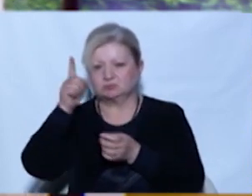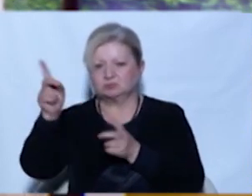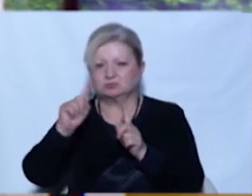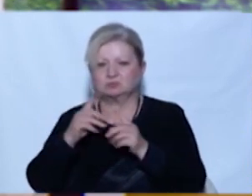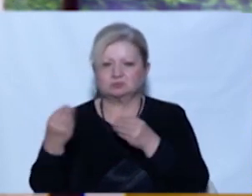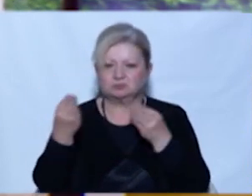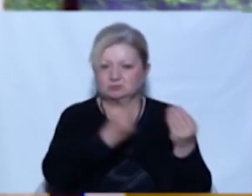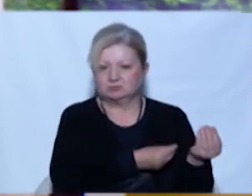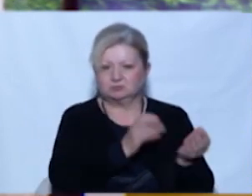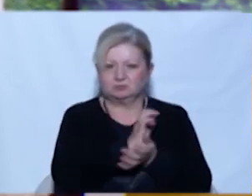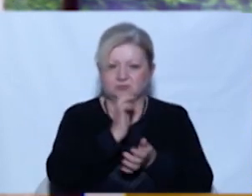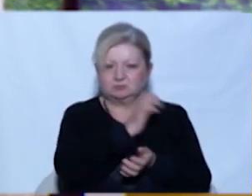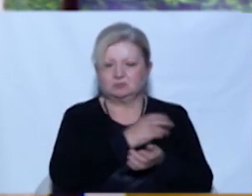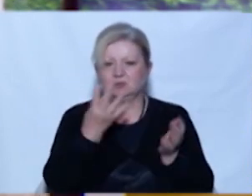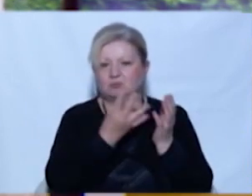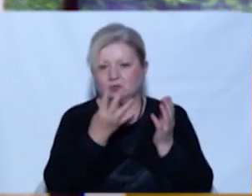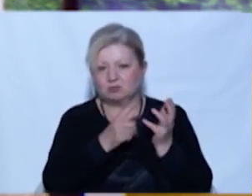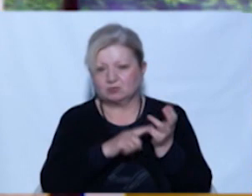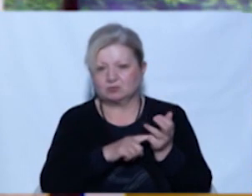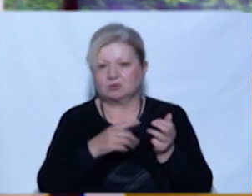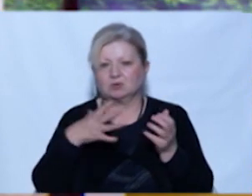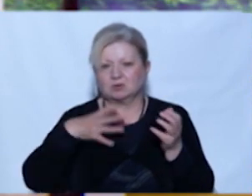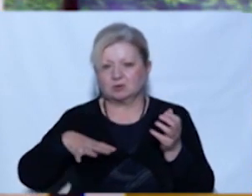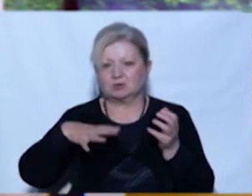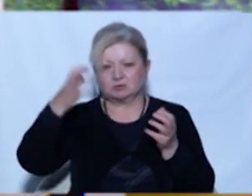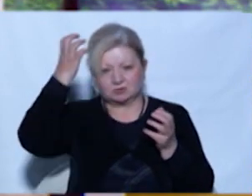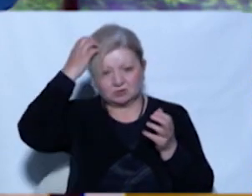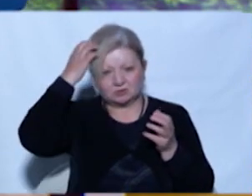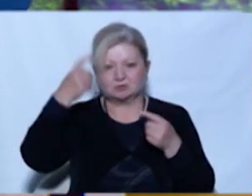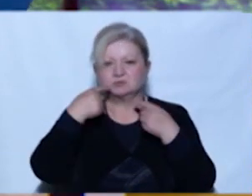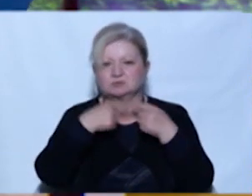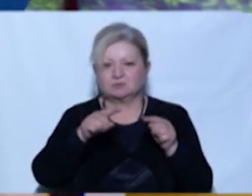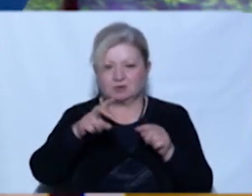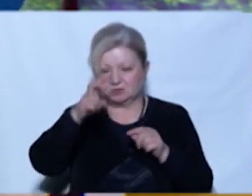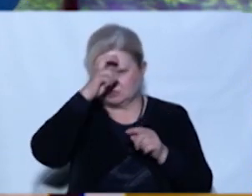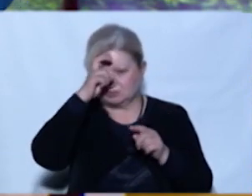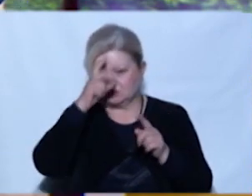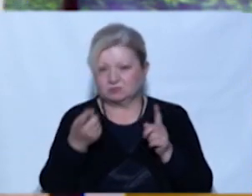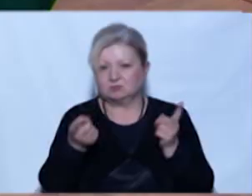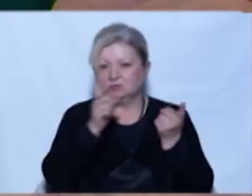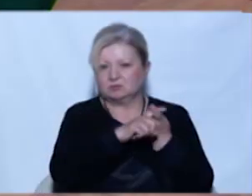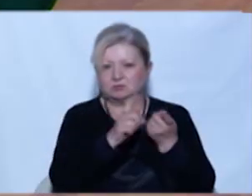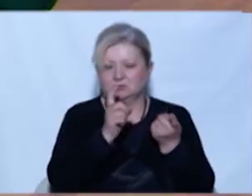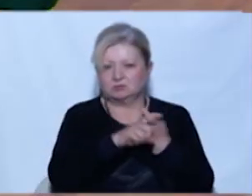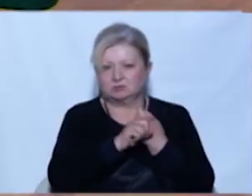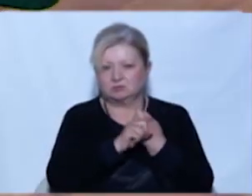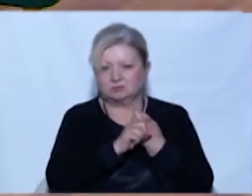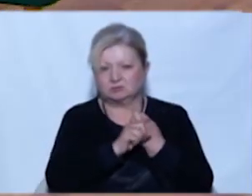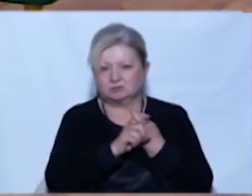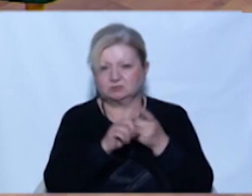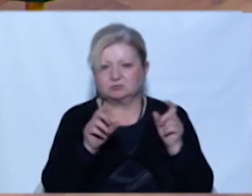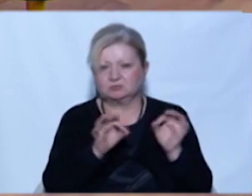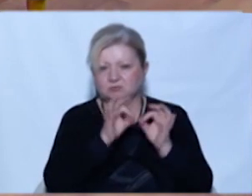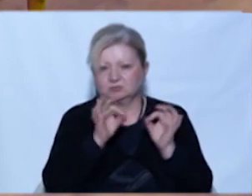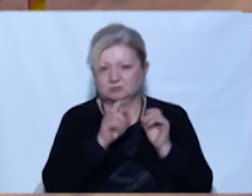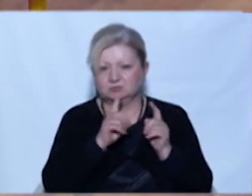ნიშნებს. მეოთხე მუხლში ნათქვა მიიღო რომ ქართლკახეთის მეფე სხვა სახელმწიფოებთან დამოკიდებულებაში ყოველგვარ